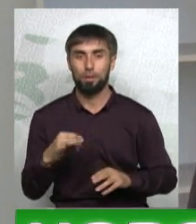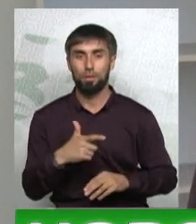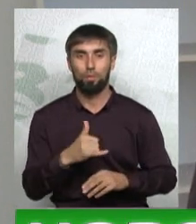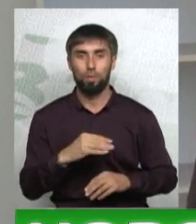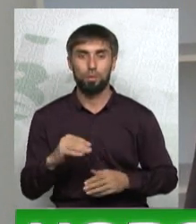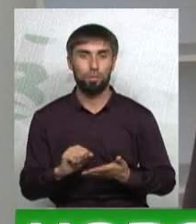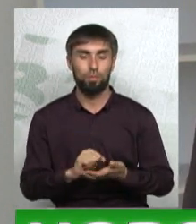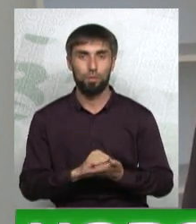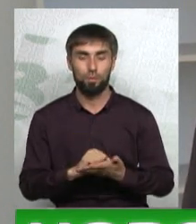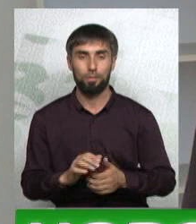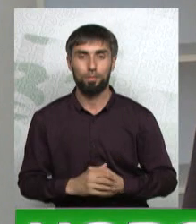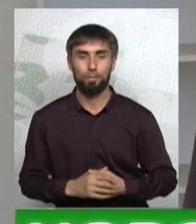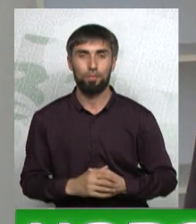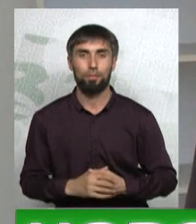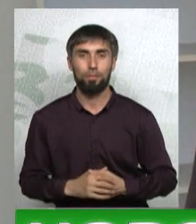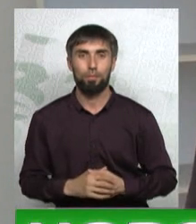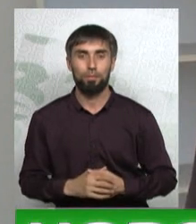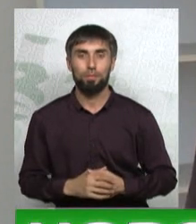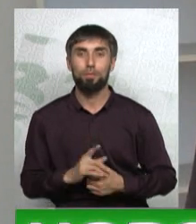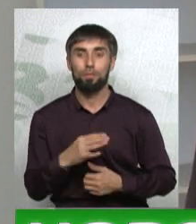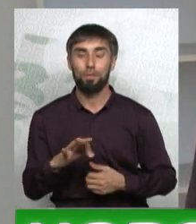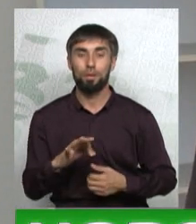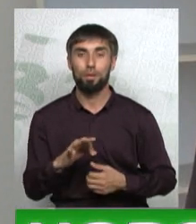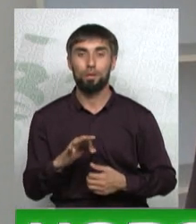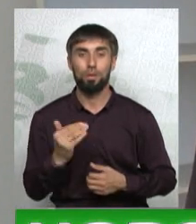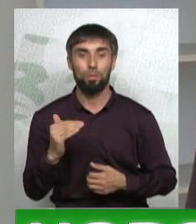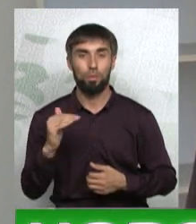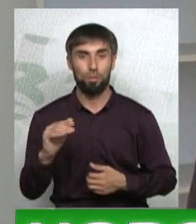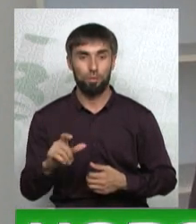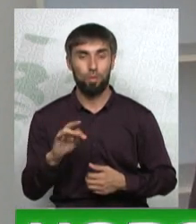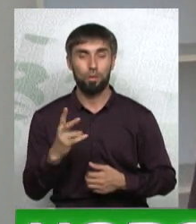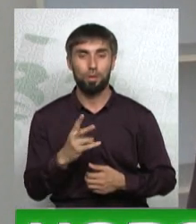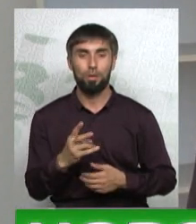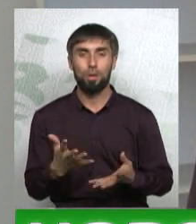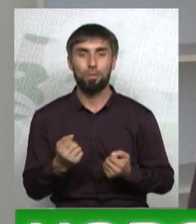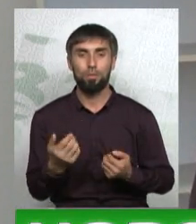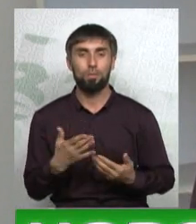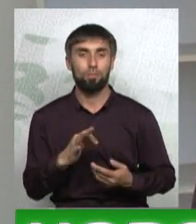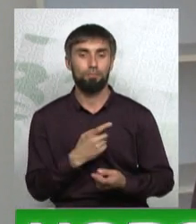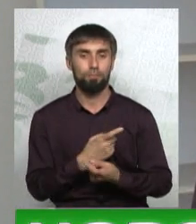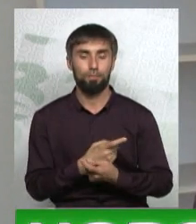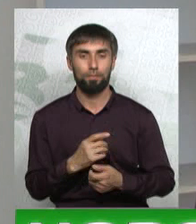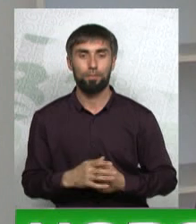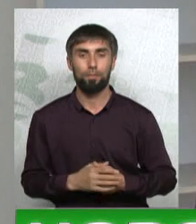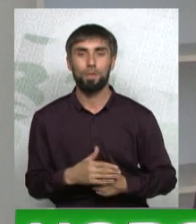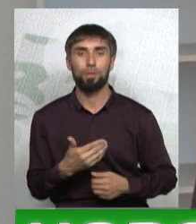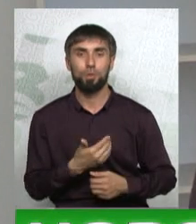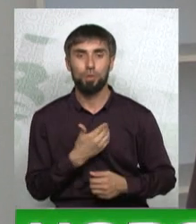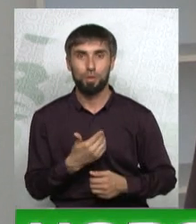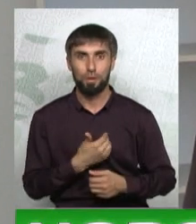гуашь, бумага. Потому что ребенок, он должен набраться какой-то определенной смелости,